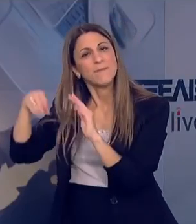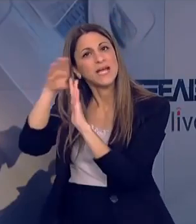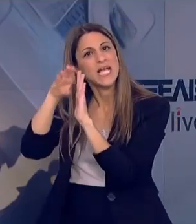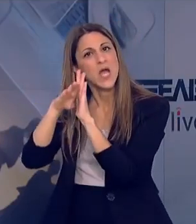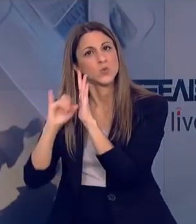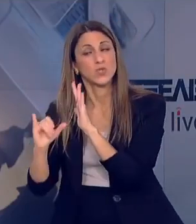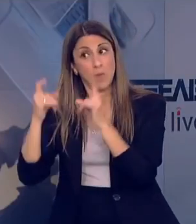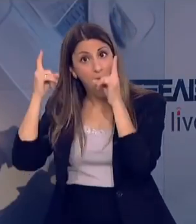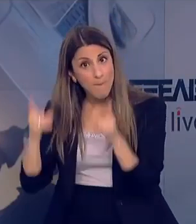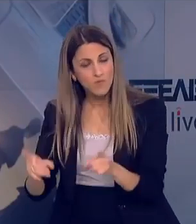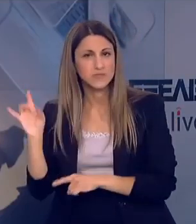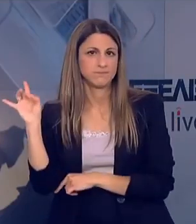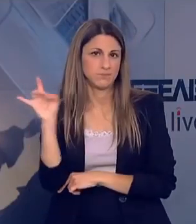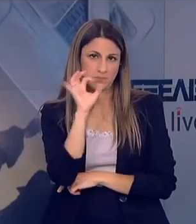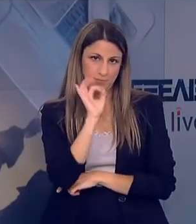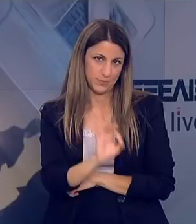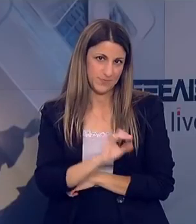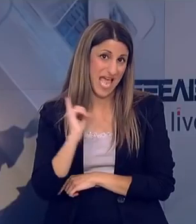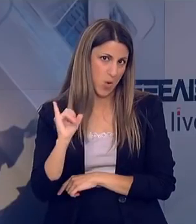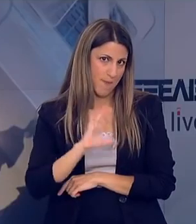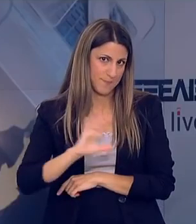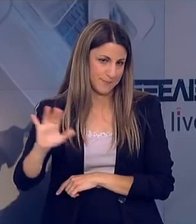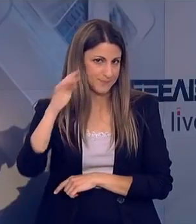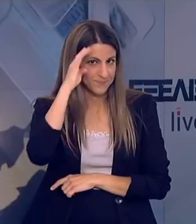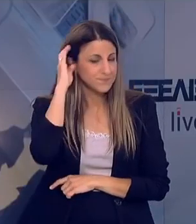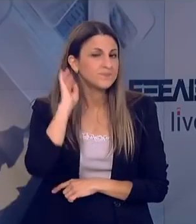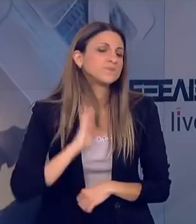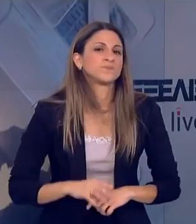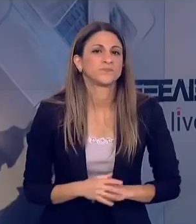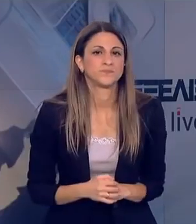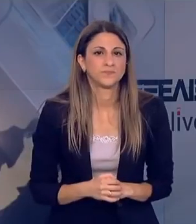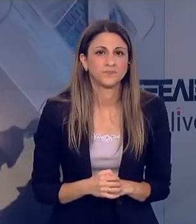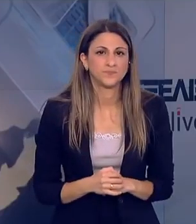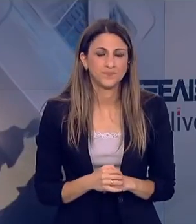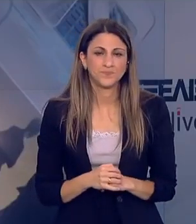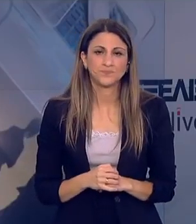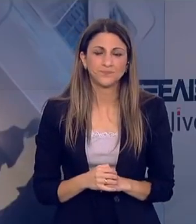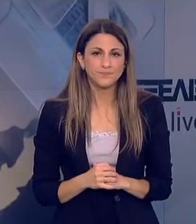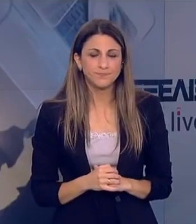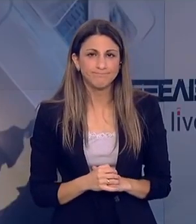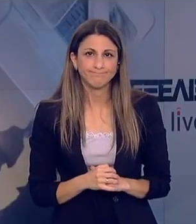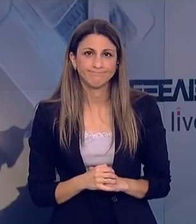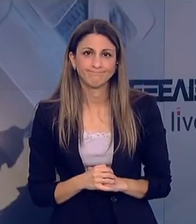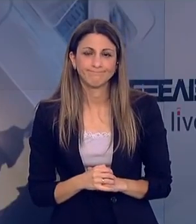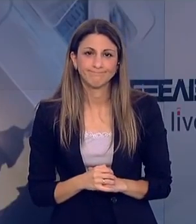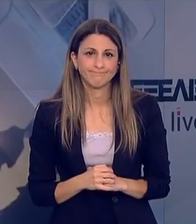αποφασιστεί και δεν είναι αυτή τη στιγμή σίγουρο. Δεν ξέρω ο Υφυπουργός αν θέλει κάτι άλλο.